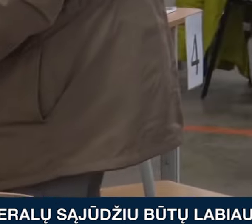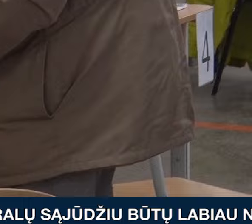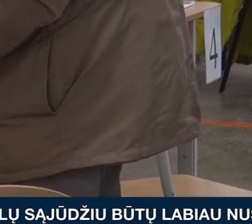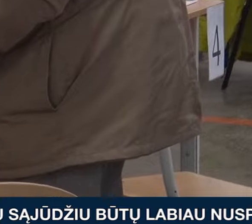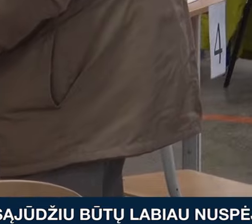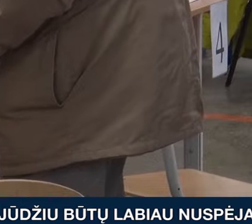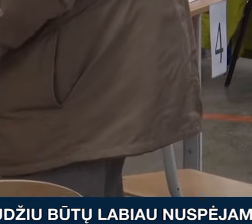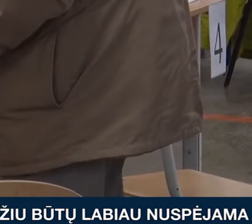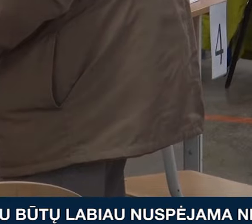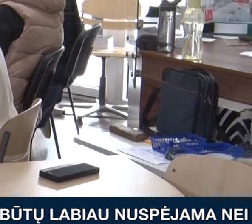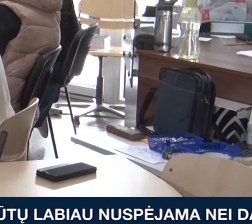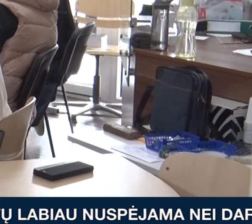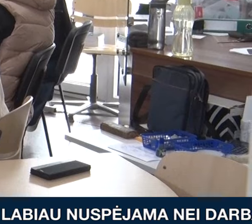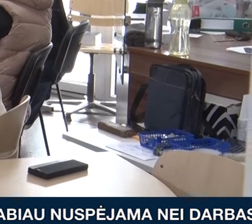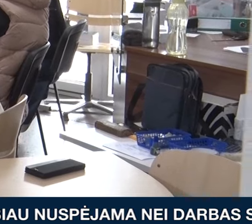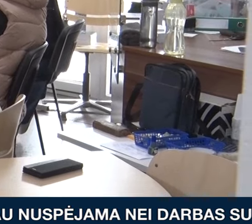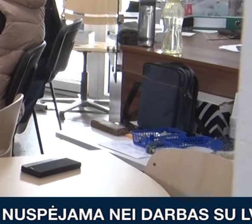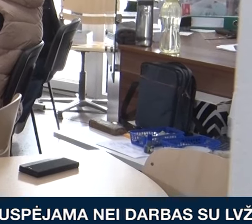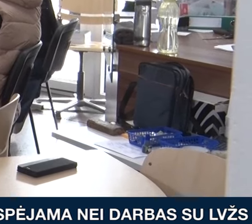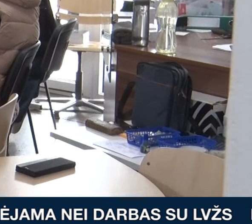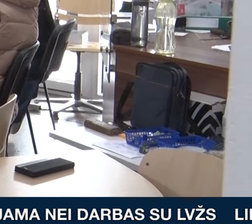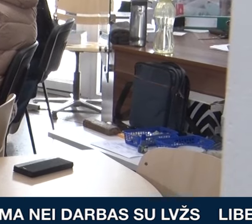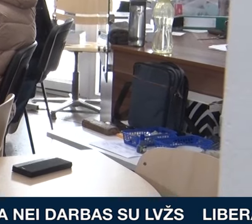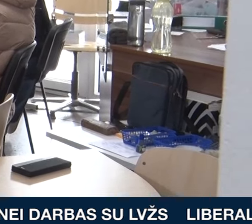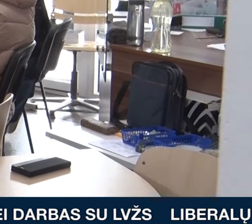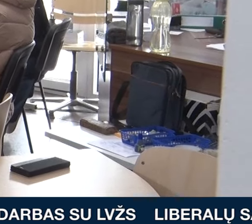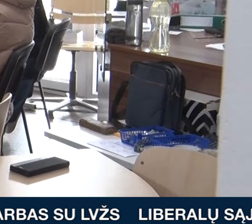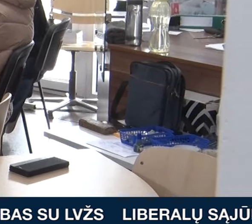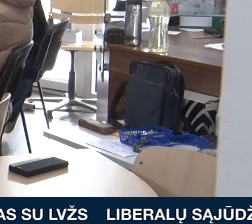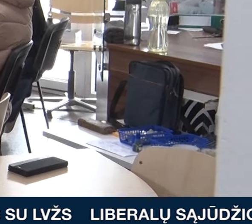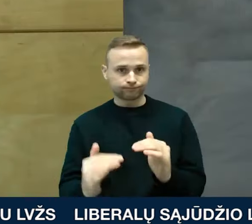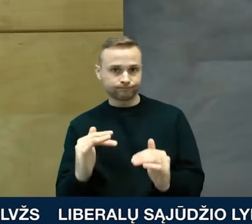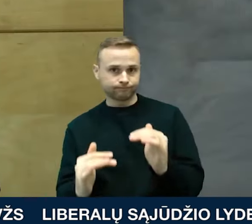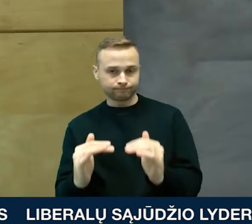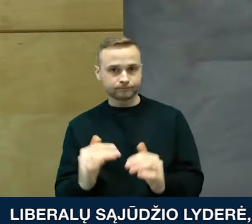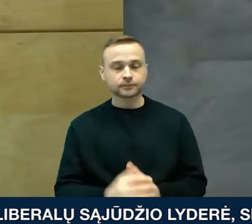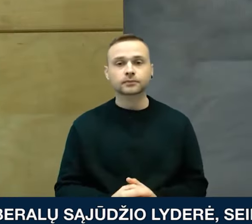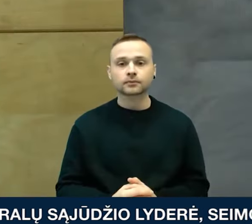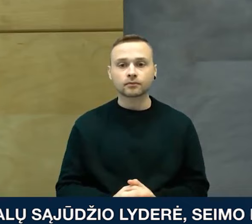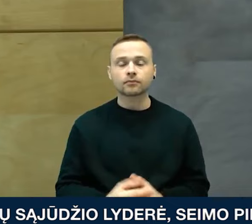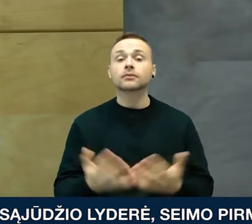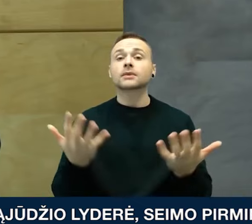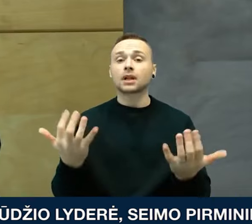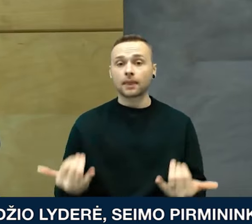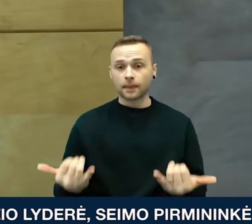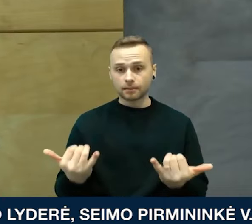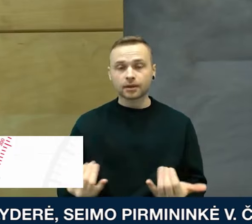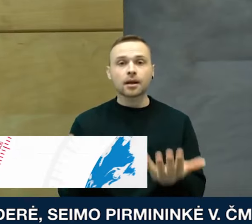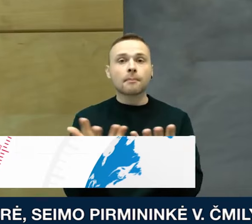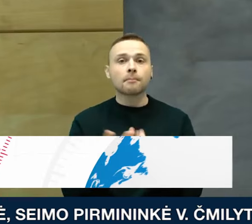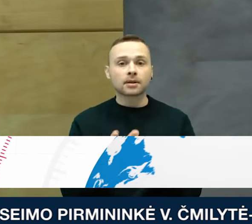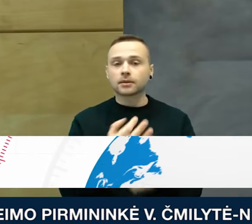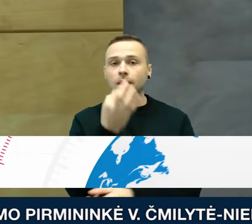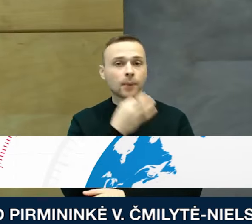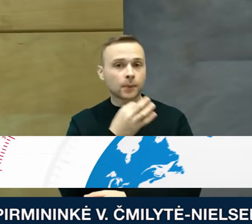dar gali gerokai pakoreguoti jėgų, išsidėstymą ir svorį naujajame Seime. Šiuo metu neperskaičiavus antrame